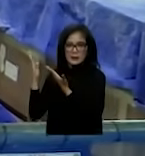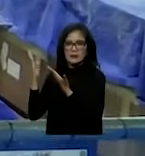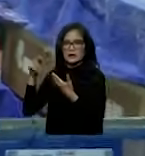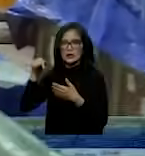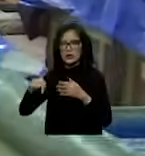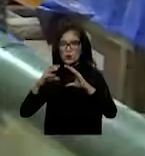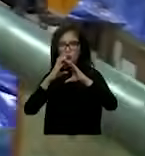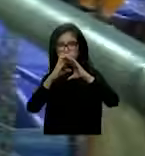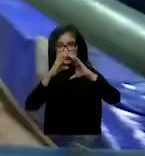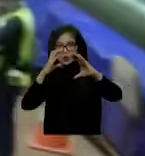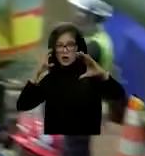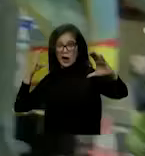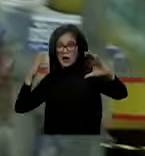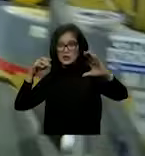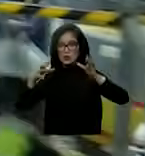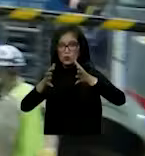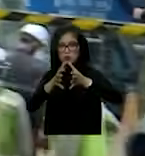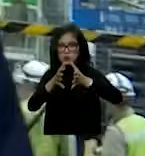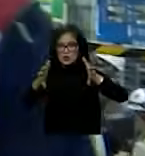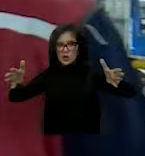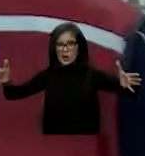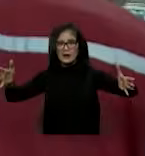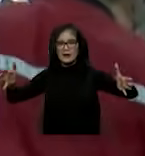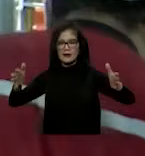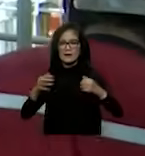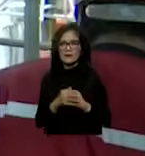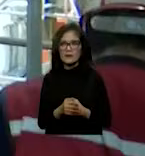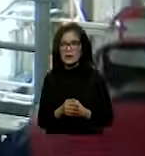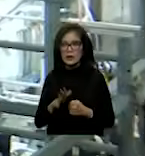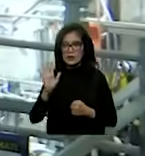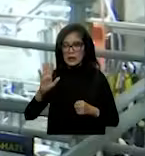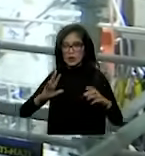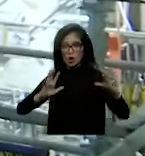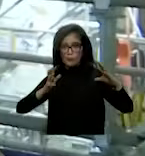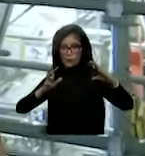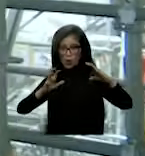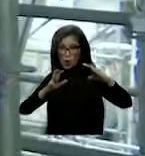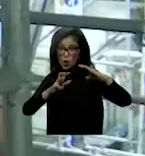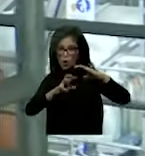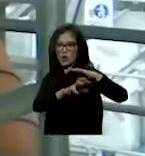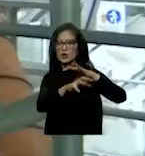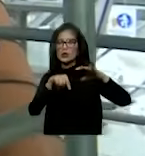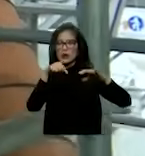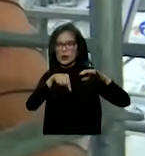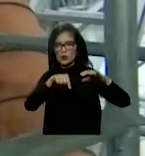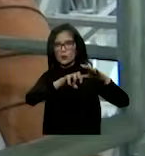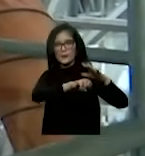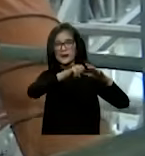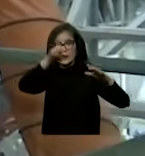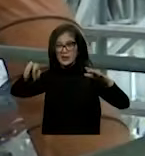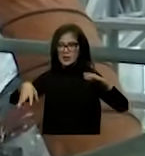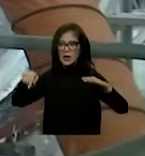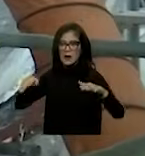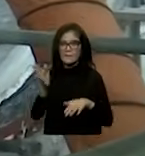memang sangat besar sekali pemirsa. Ini nanti akan dipindahkan ke sisi barat, membutuhkan waktu